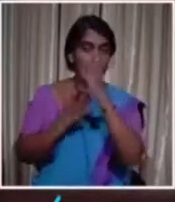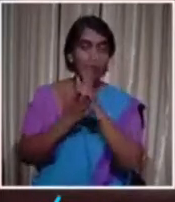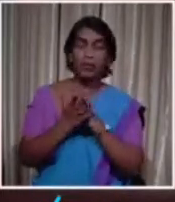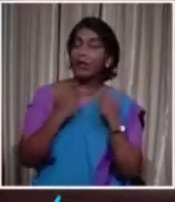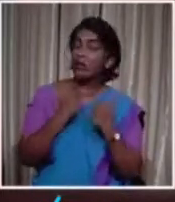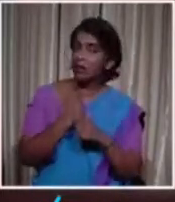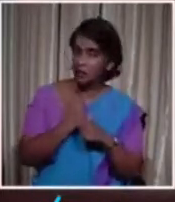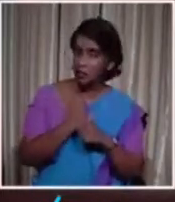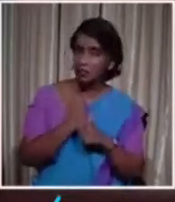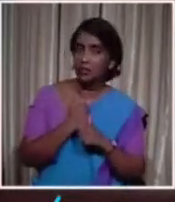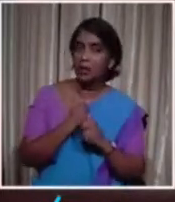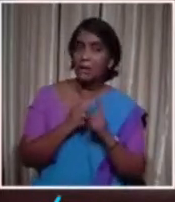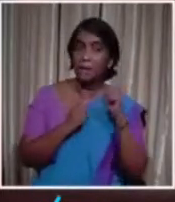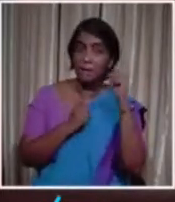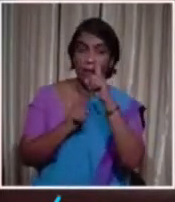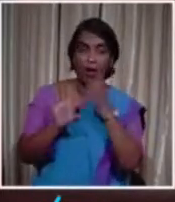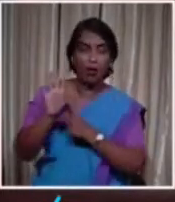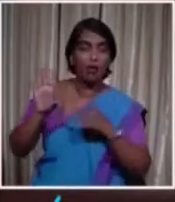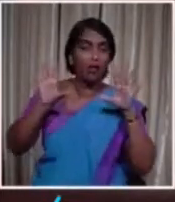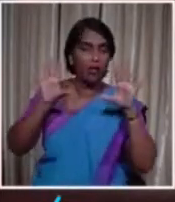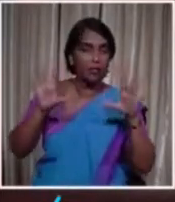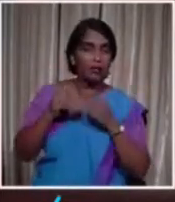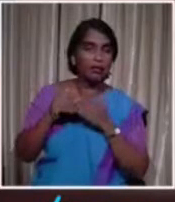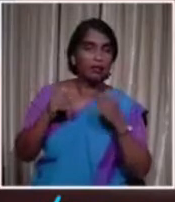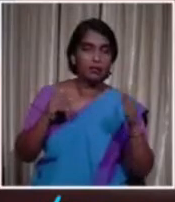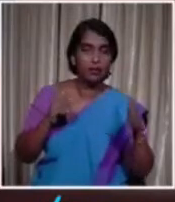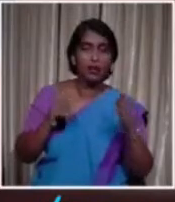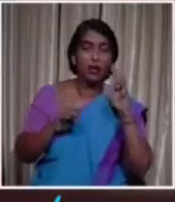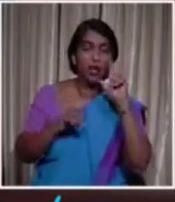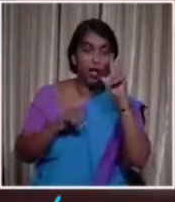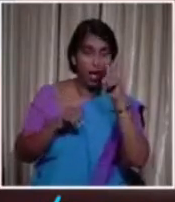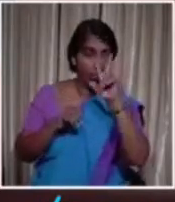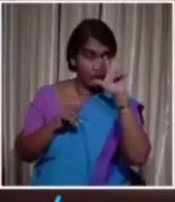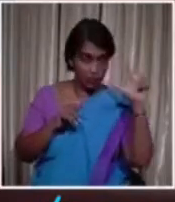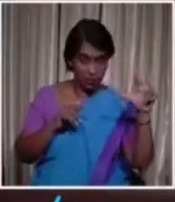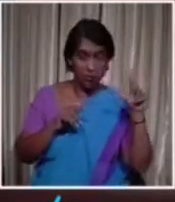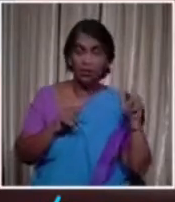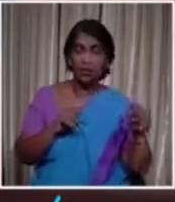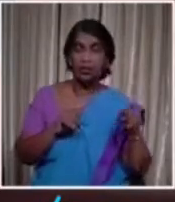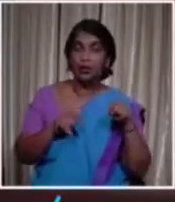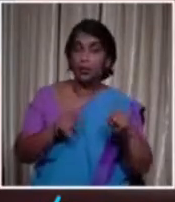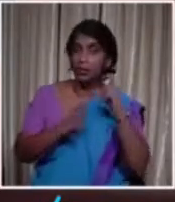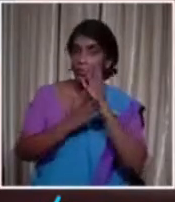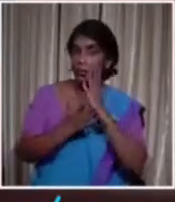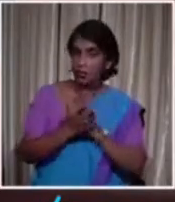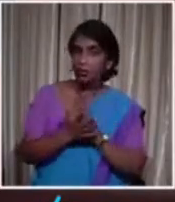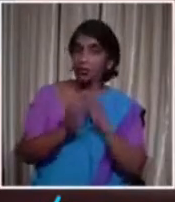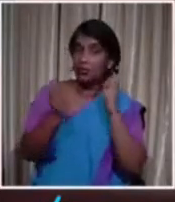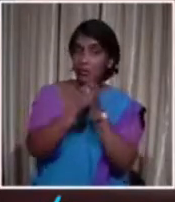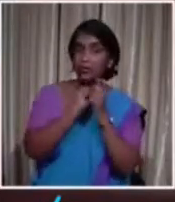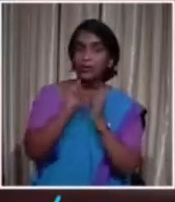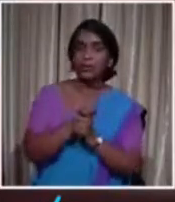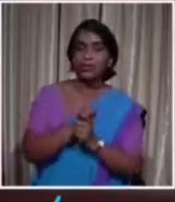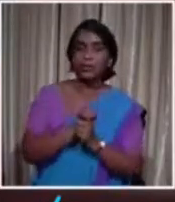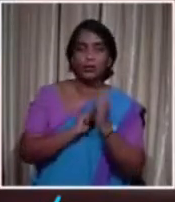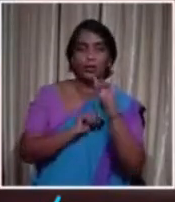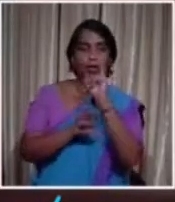हदला पलविनी अवृद्धा गत विनकट असूट विनकट मे व्यवस्था संशोधन दास